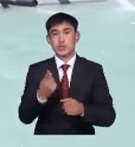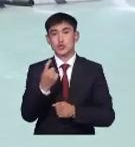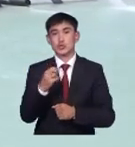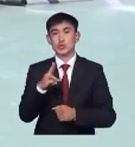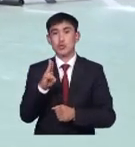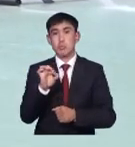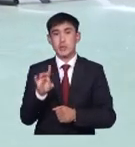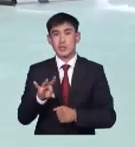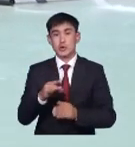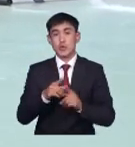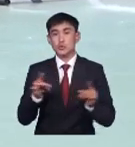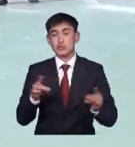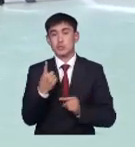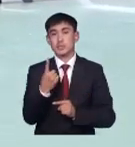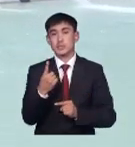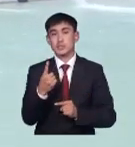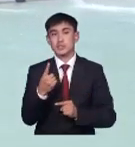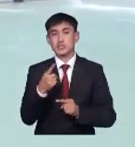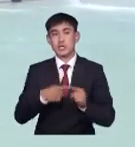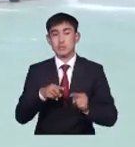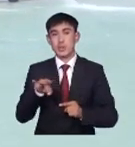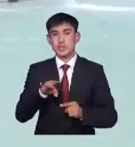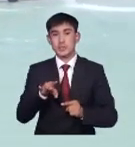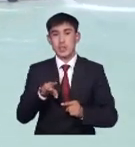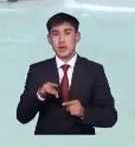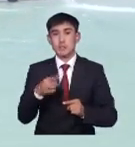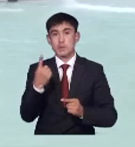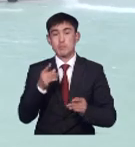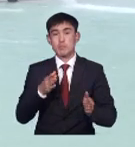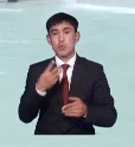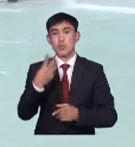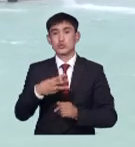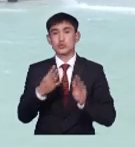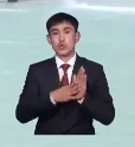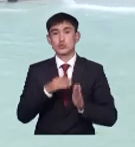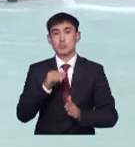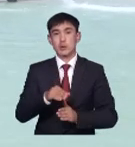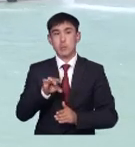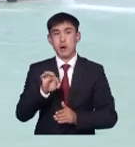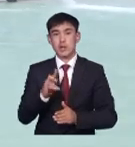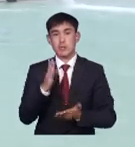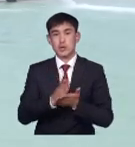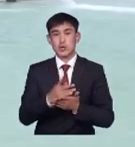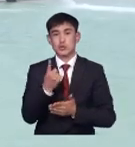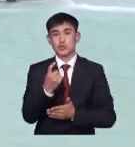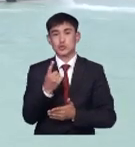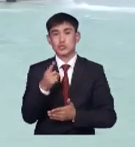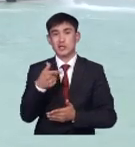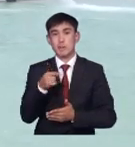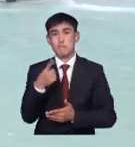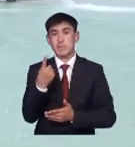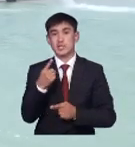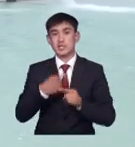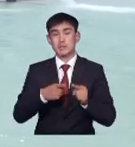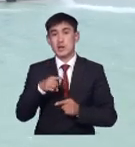текше метр, ұзындығы 1,5 метр. Дәл қазір бір бассейнде 30 тоннаға жуық балық сақталған. Яғни 100 грамм шабақтан 1,5 келге